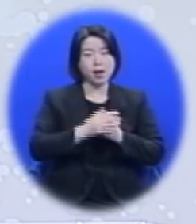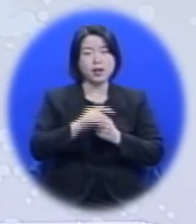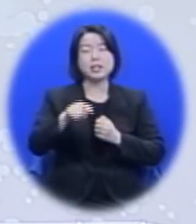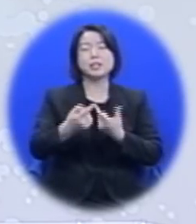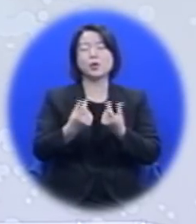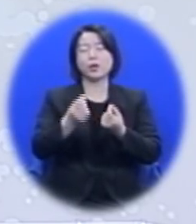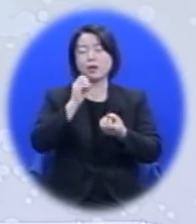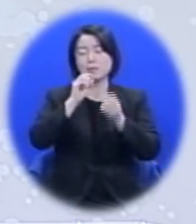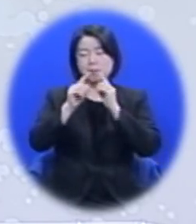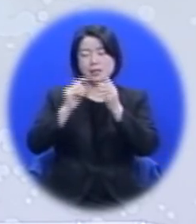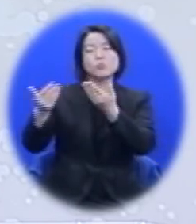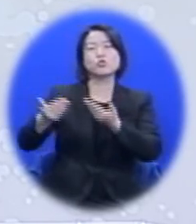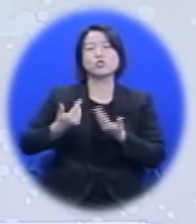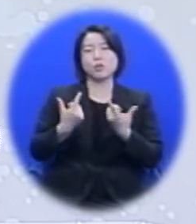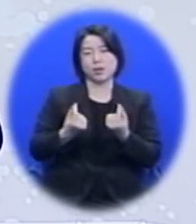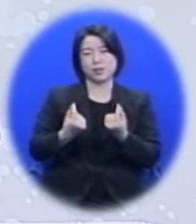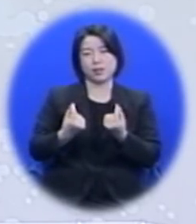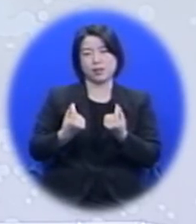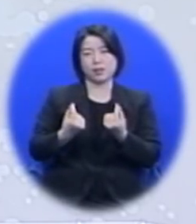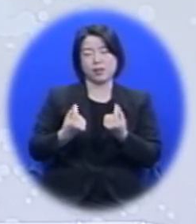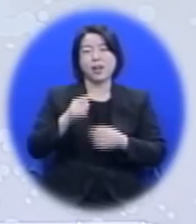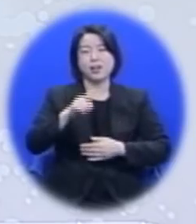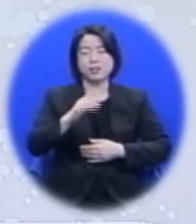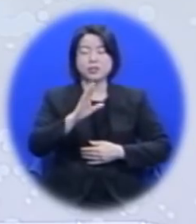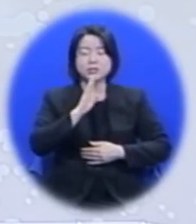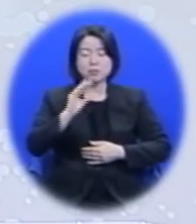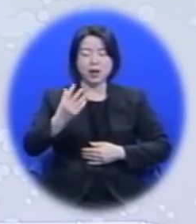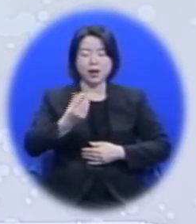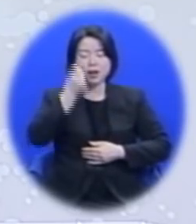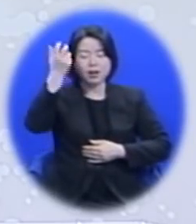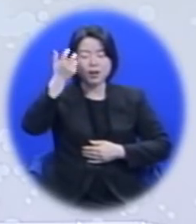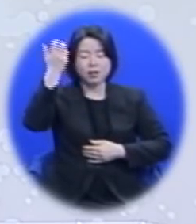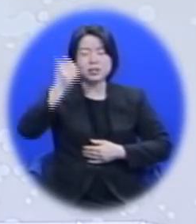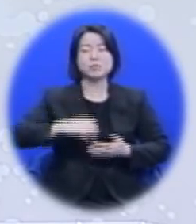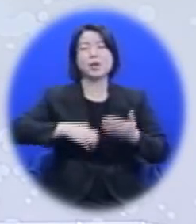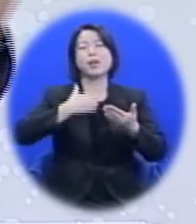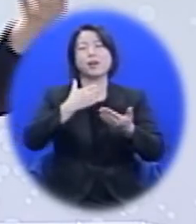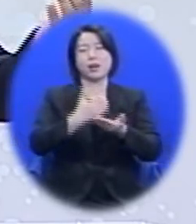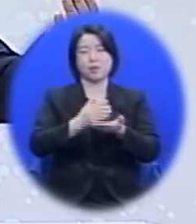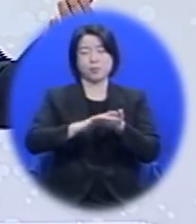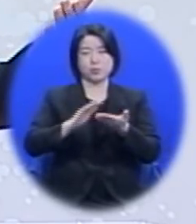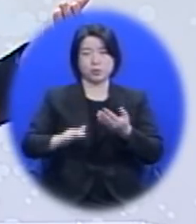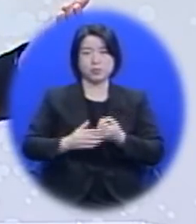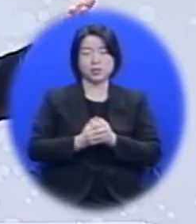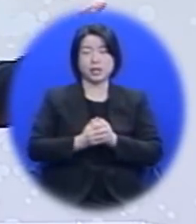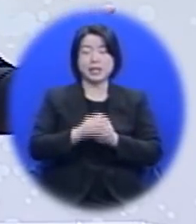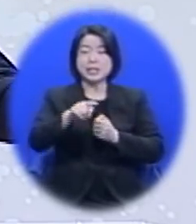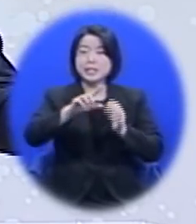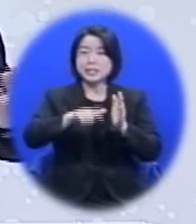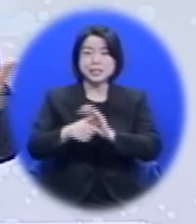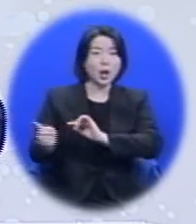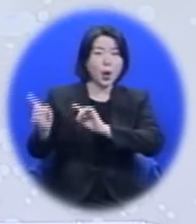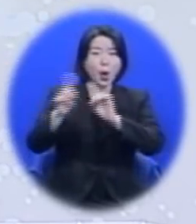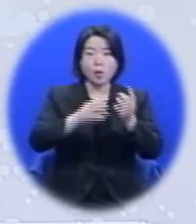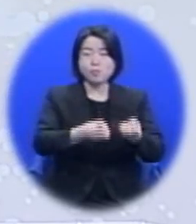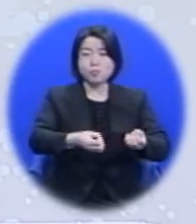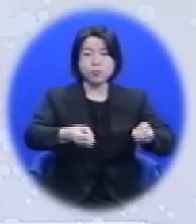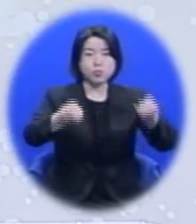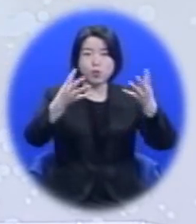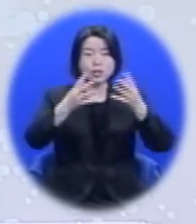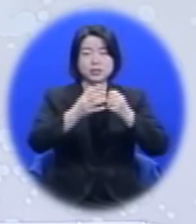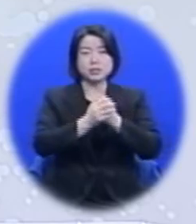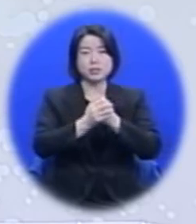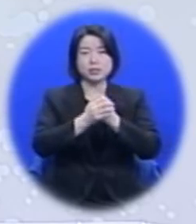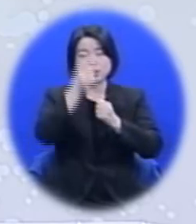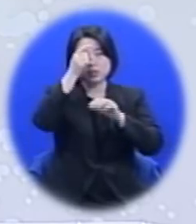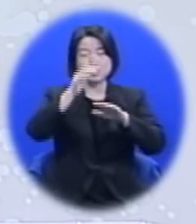같았어요. 그리고 그것은 정말 성령의 감동이었어요. 오늘 이 시간에 여러분 부활절 예배를 드리는 여러분에게도